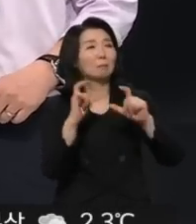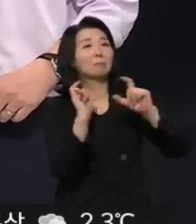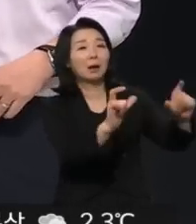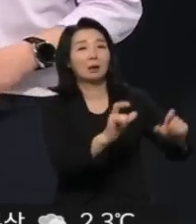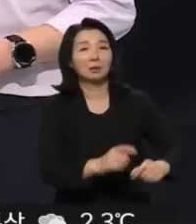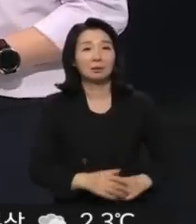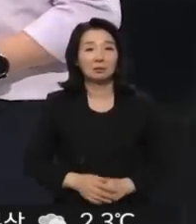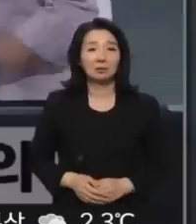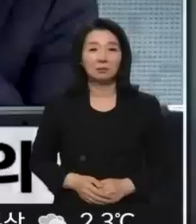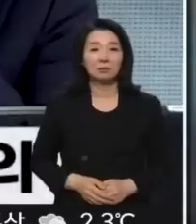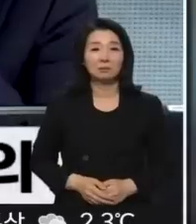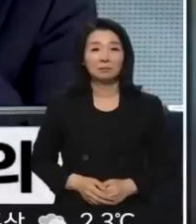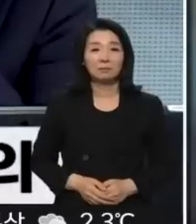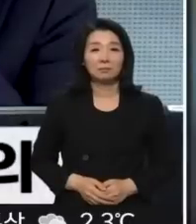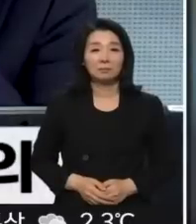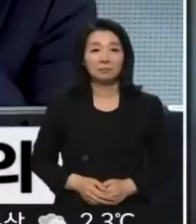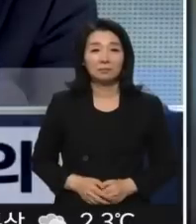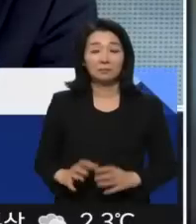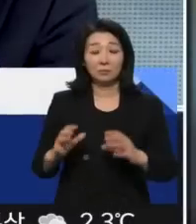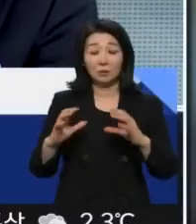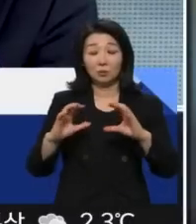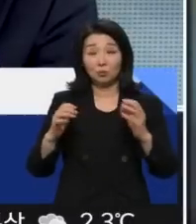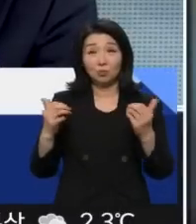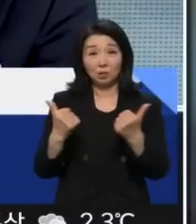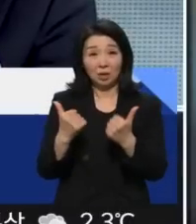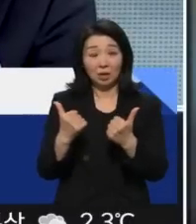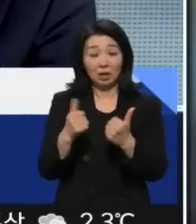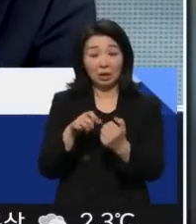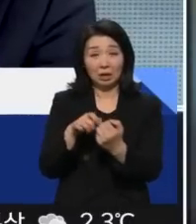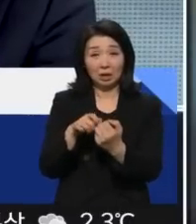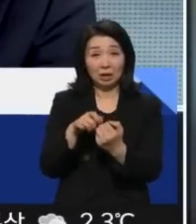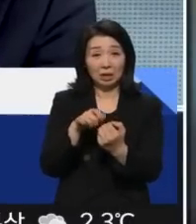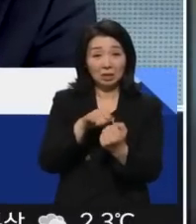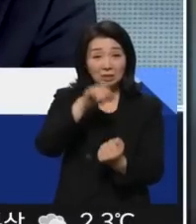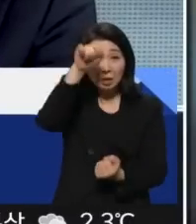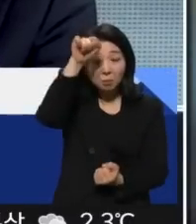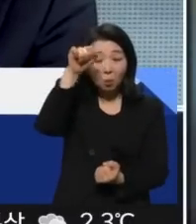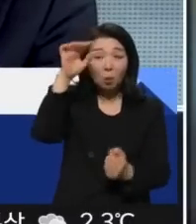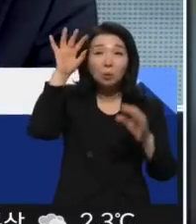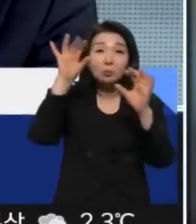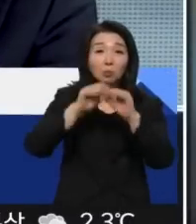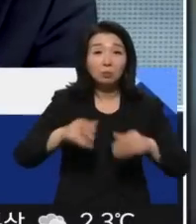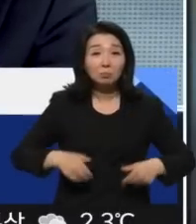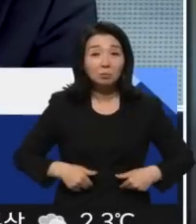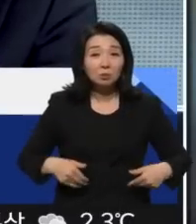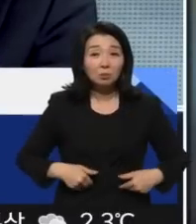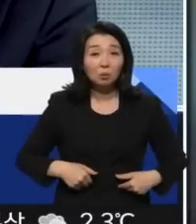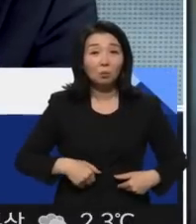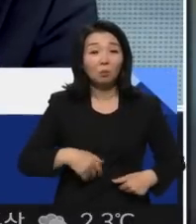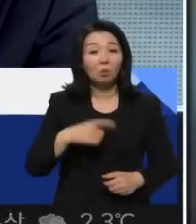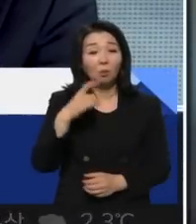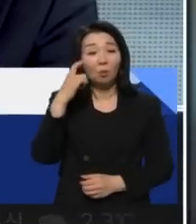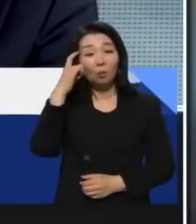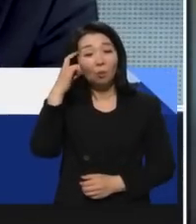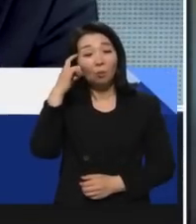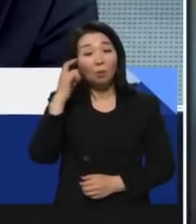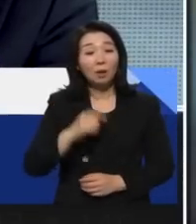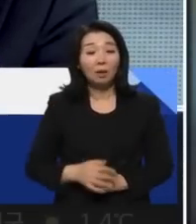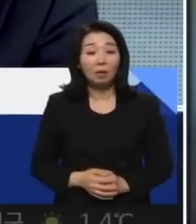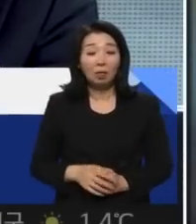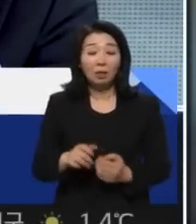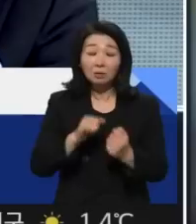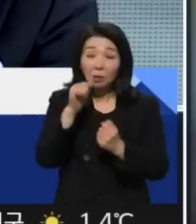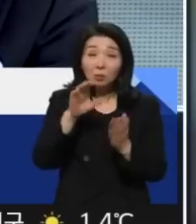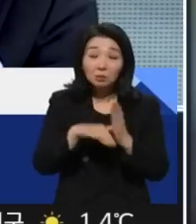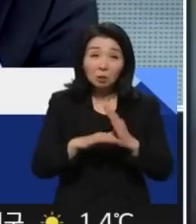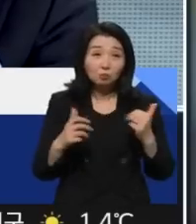붙였습니다. 국회에서 체포동의안이 예, 해야 되는데 불체포특권이 있으려면 회기기간 중이어야